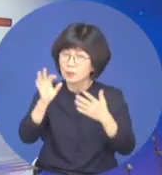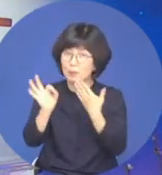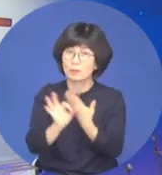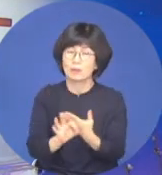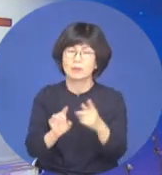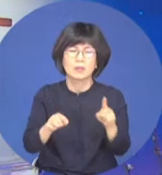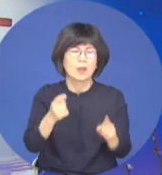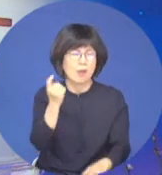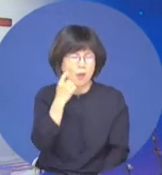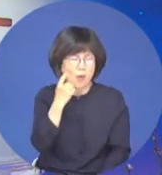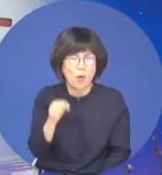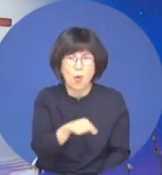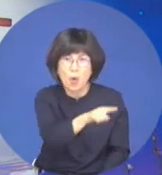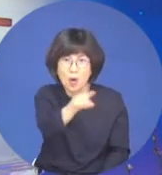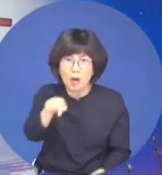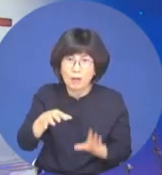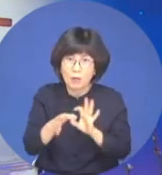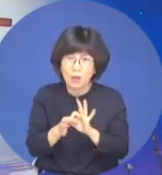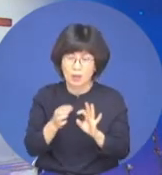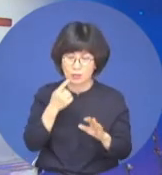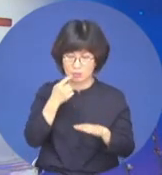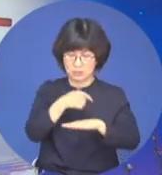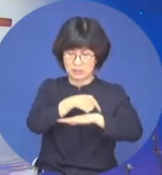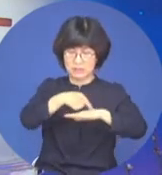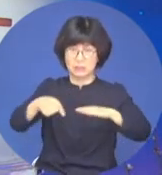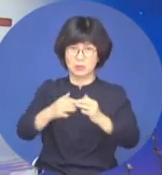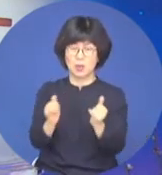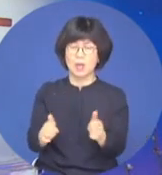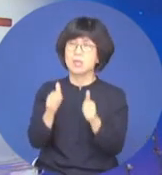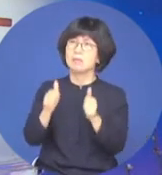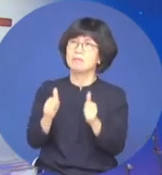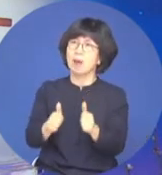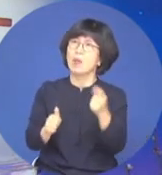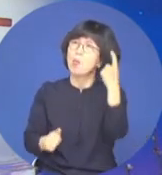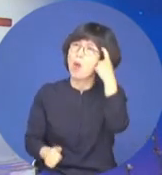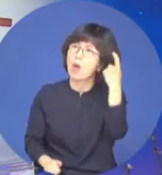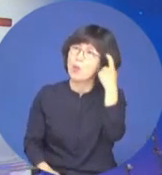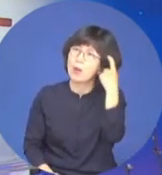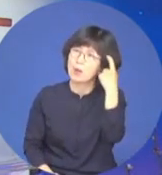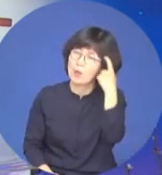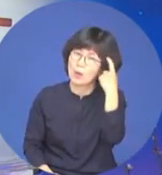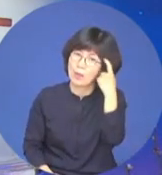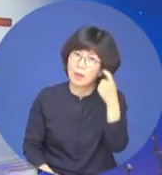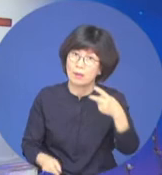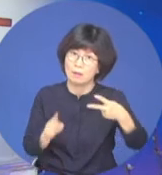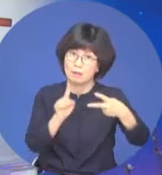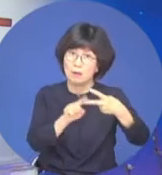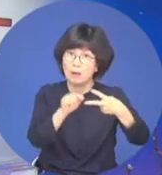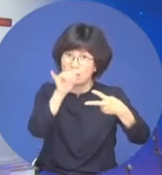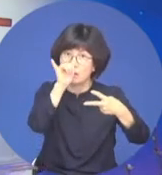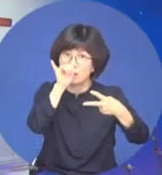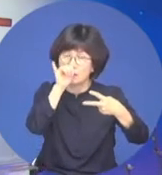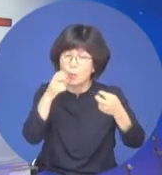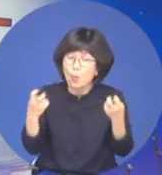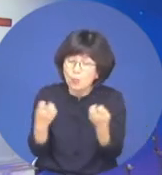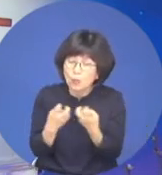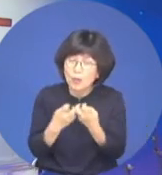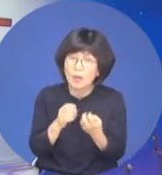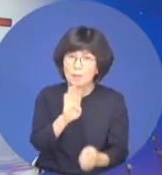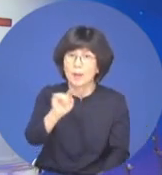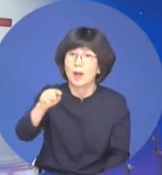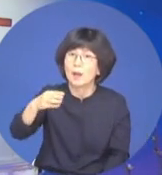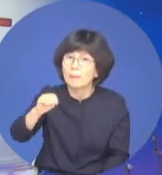통해서 우리 민족이 이렇게 심판을 받는다는 말입니까? 라고 얘기하거든요. 어찌하여 바벨론을 들어서 이렇게